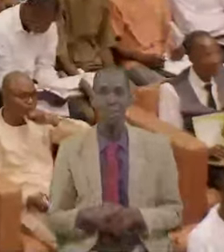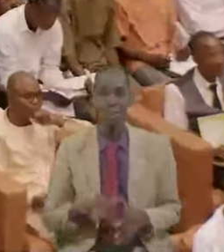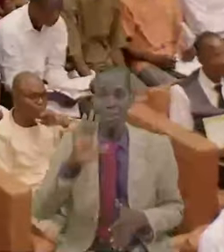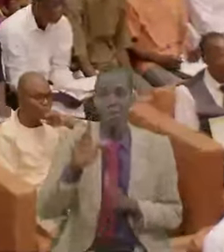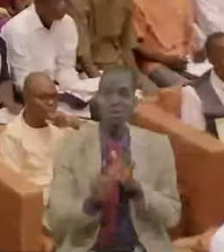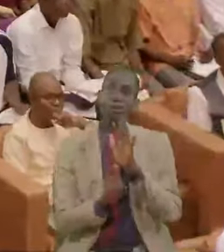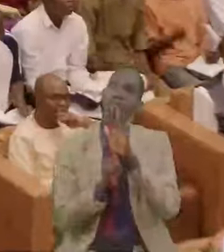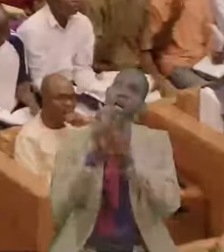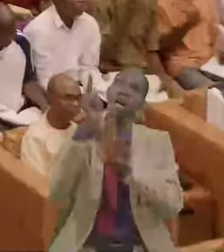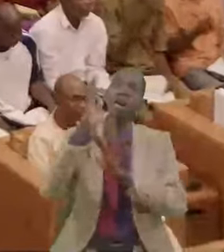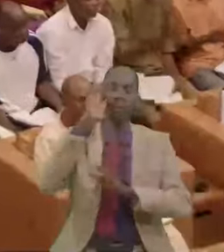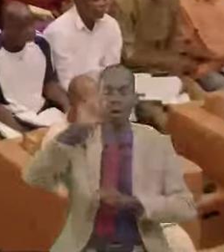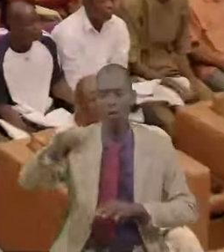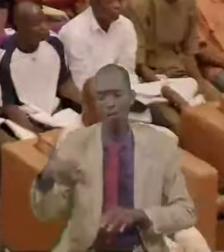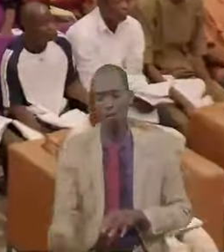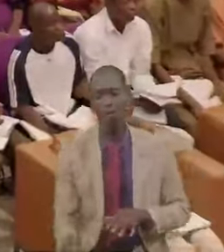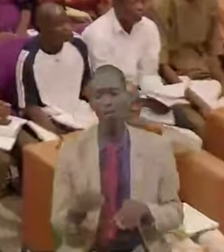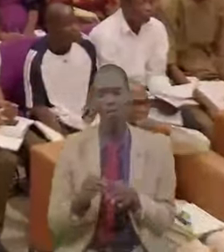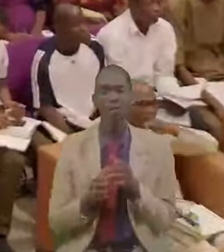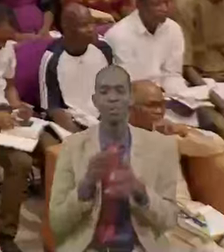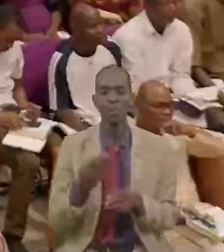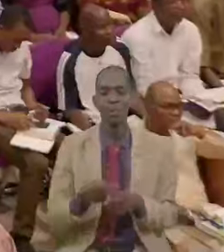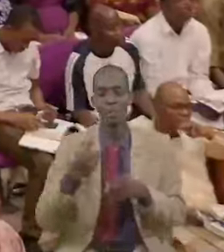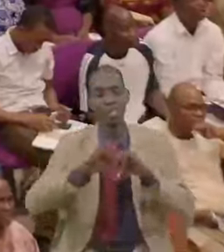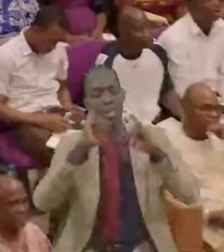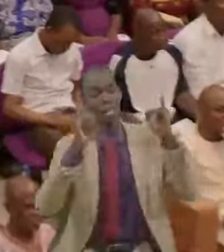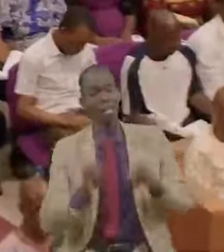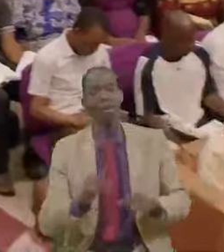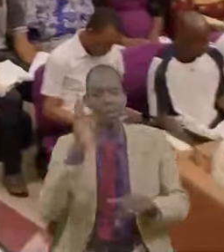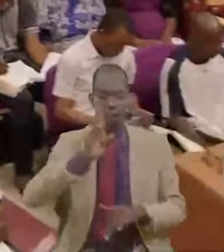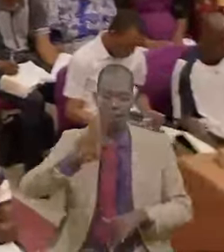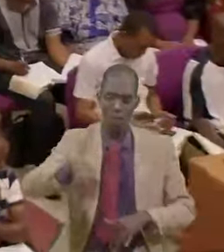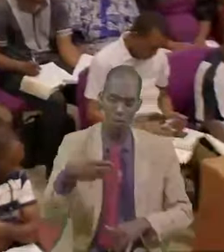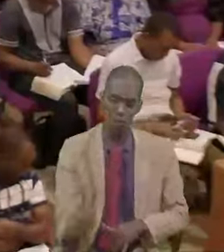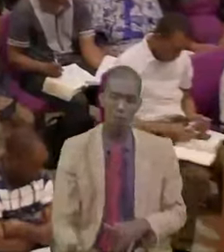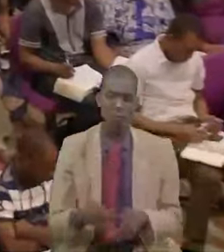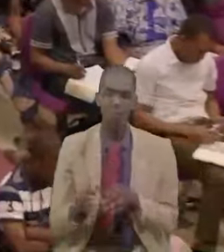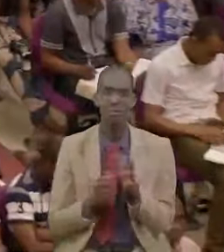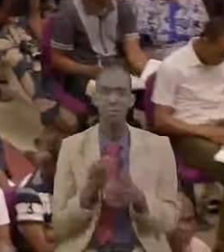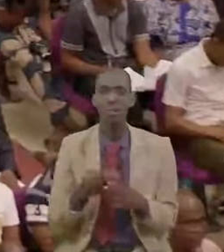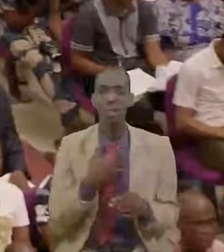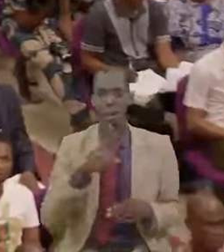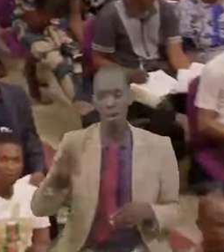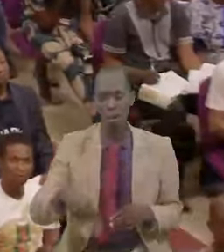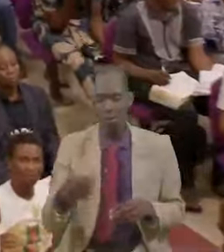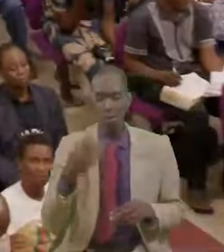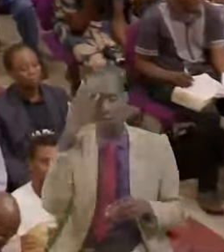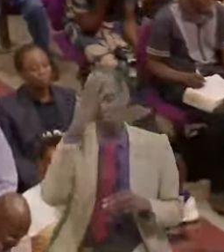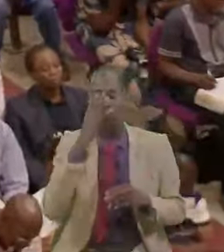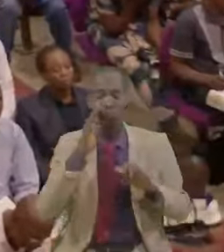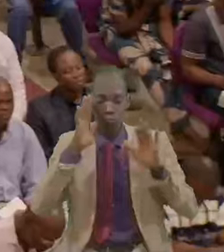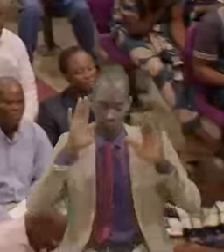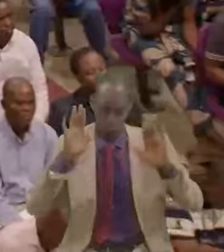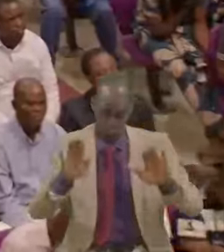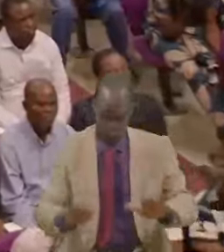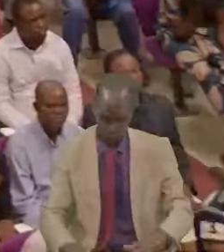tomber. Votre géant va tomber. Leur Dieu va tomber. Qui tomba le visage contre